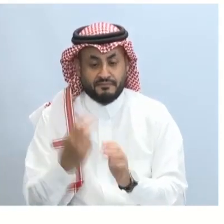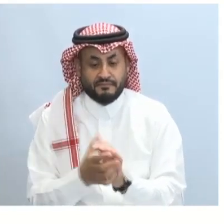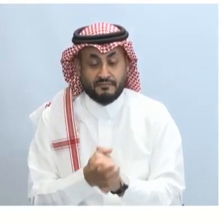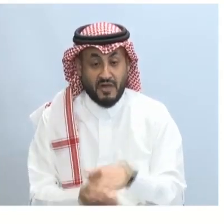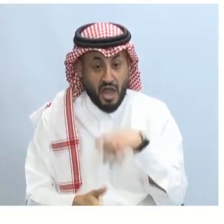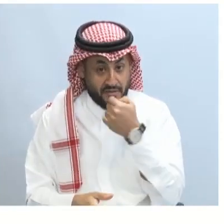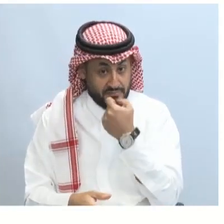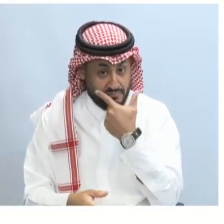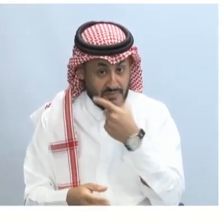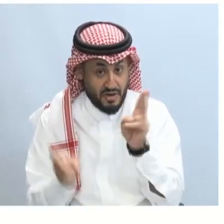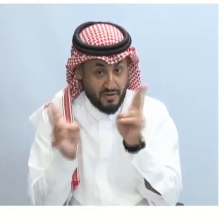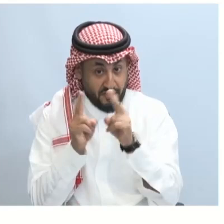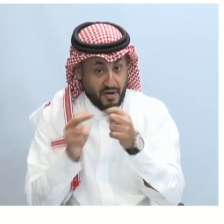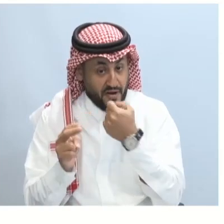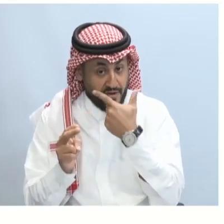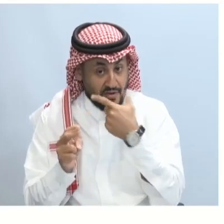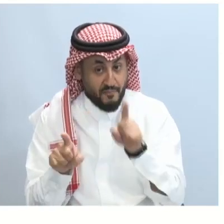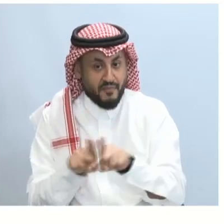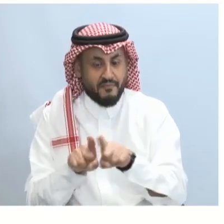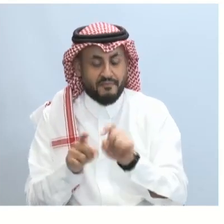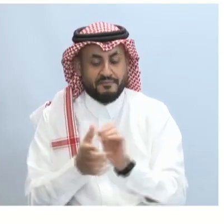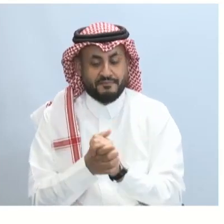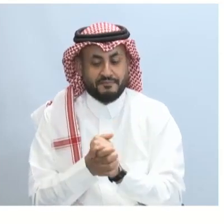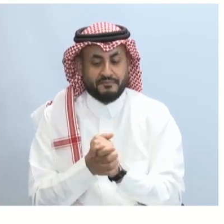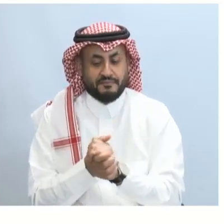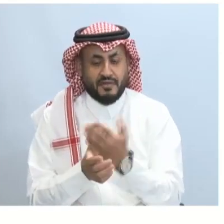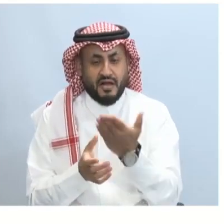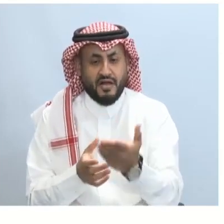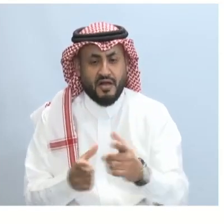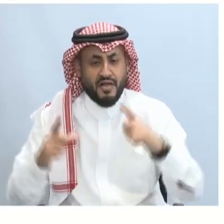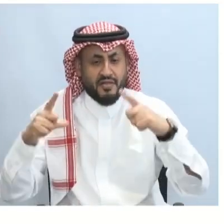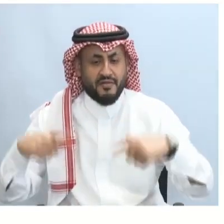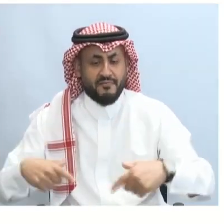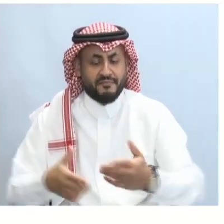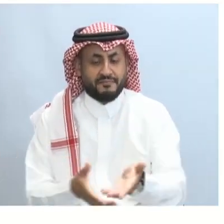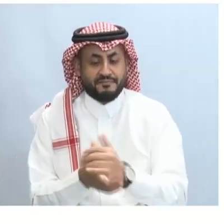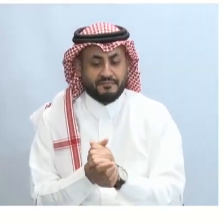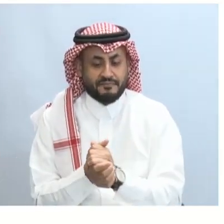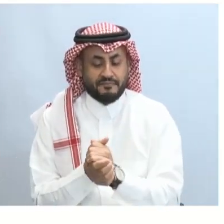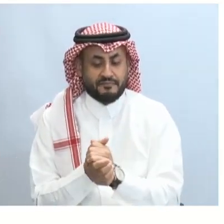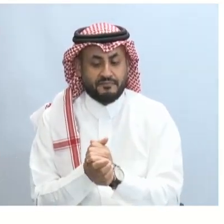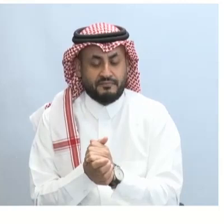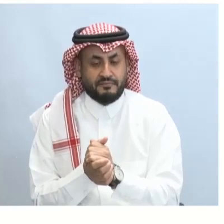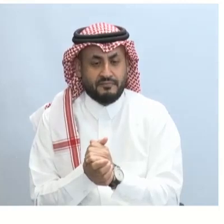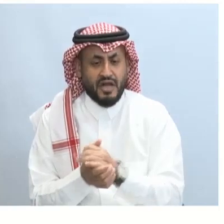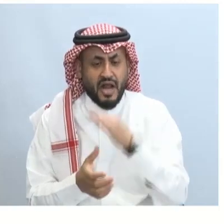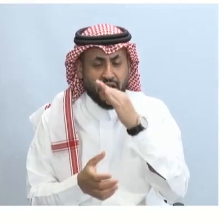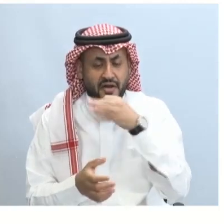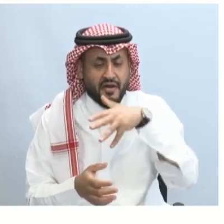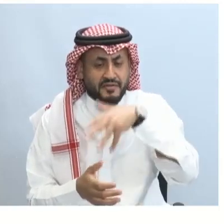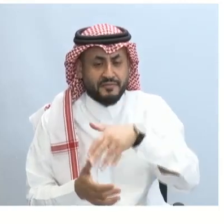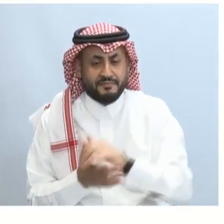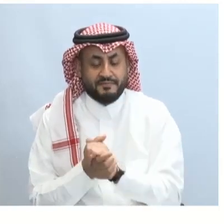البشاشه عند ملاقاه الاخوان عن ابي ذر رضي الله عنه قال قال لي النبي صلى الله